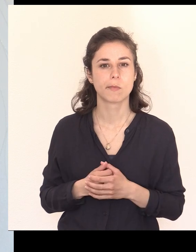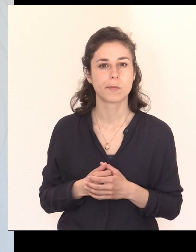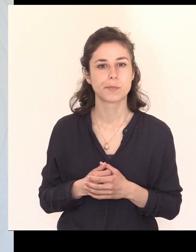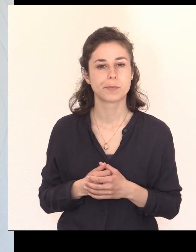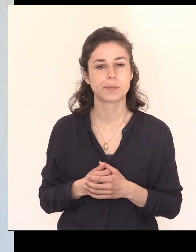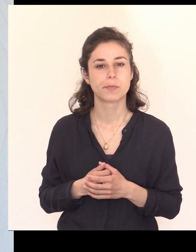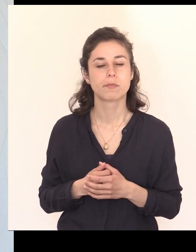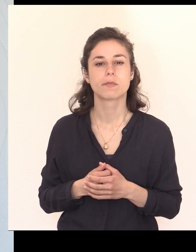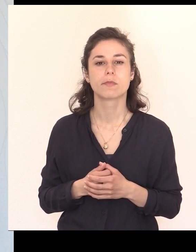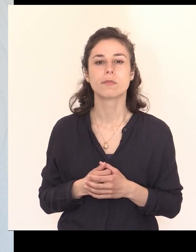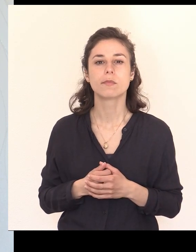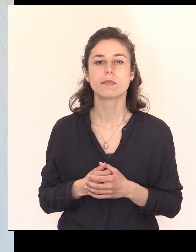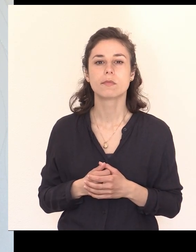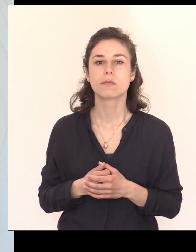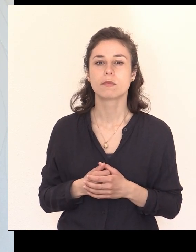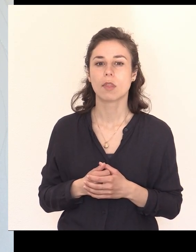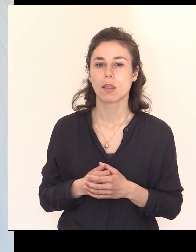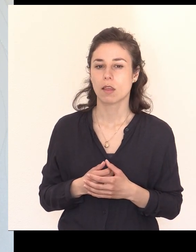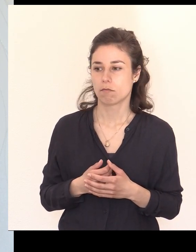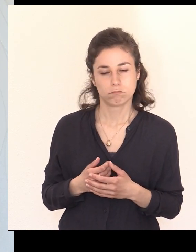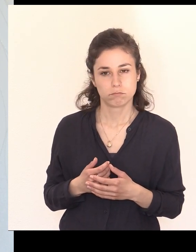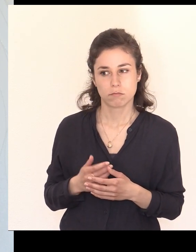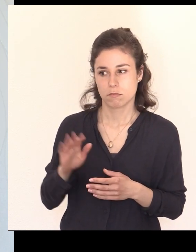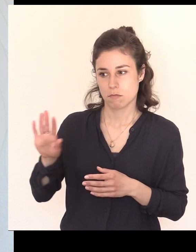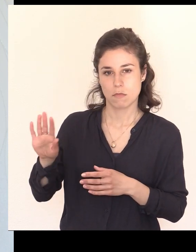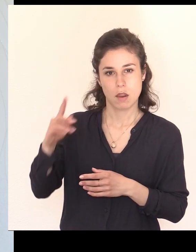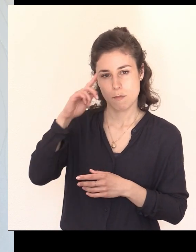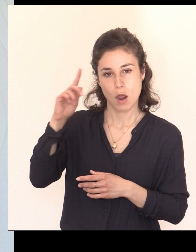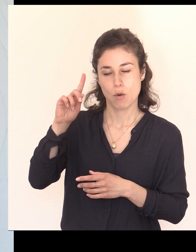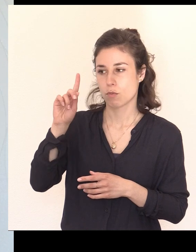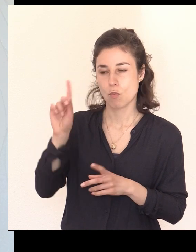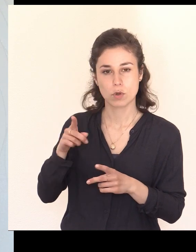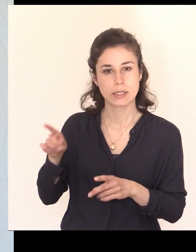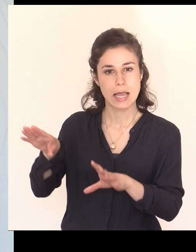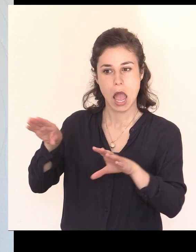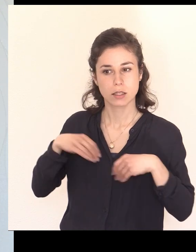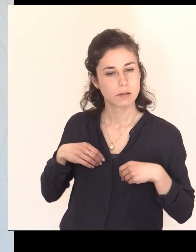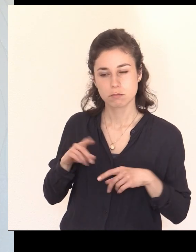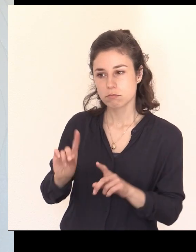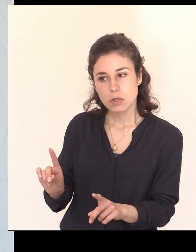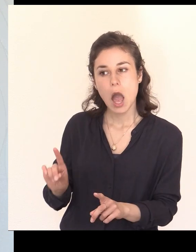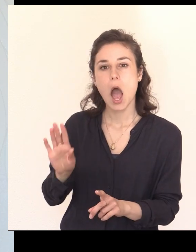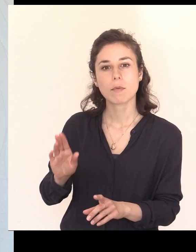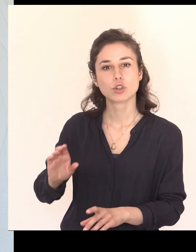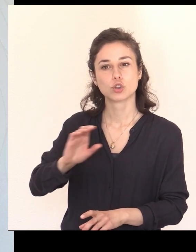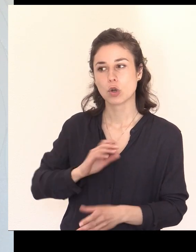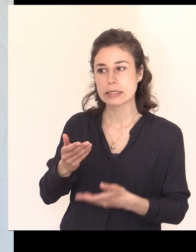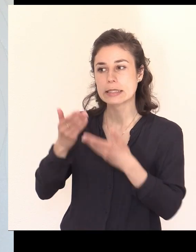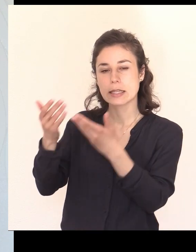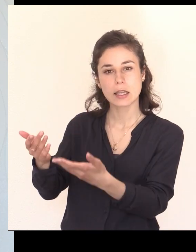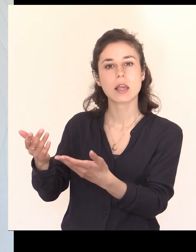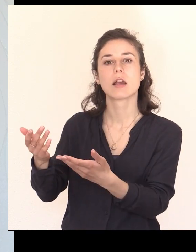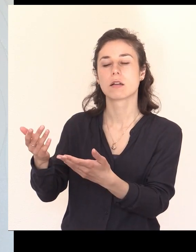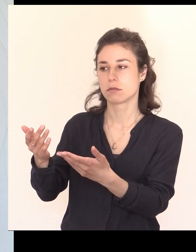Ich muss die Meinung des anderen ja nicht akzeptieren, aber ich muss ihm eine Chance geben,